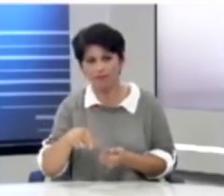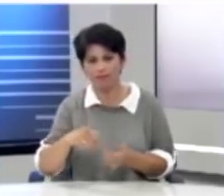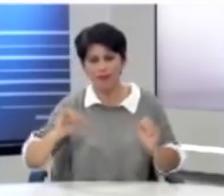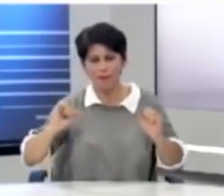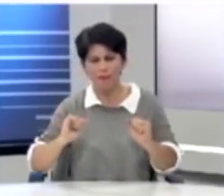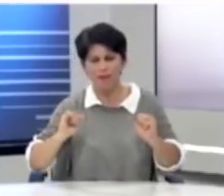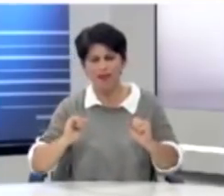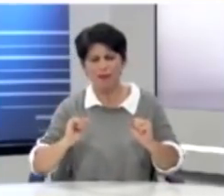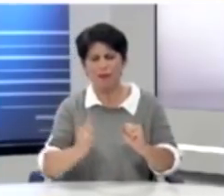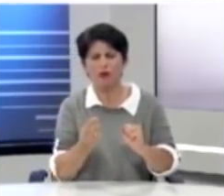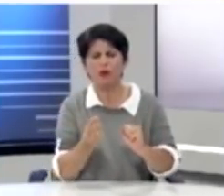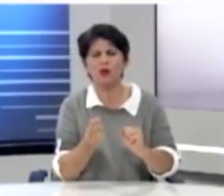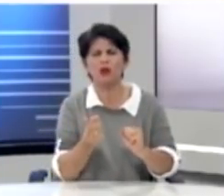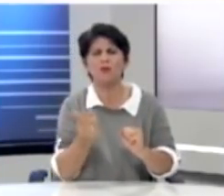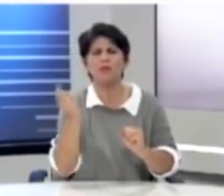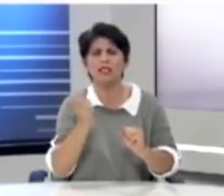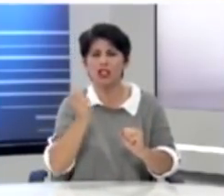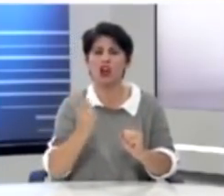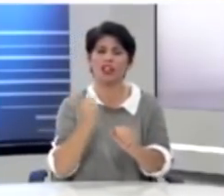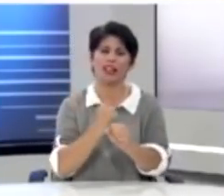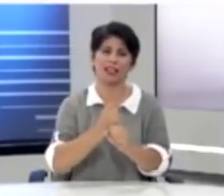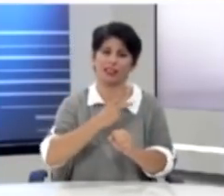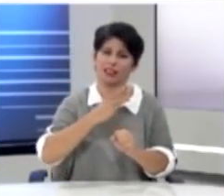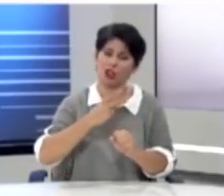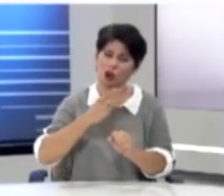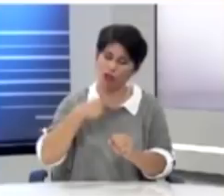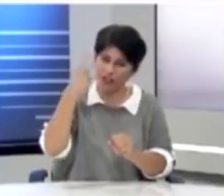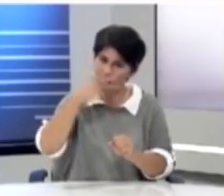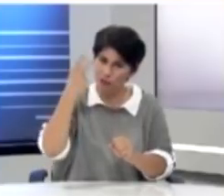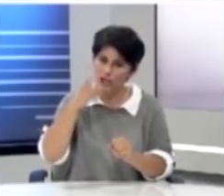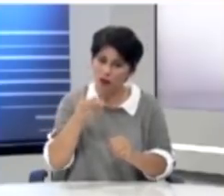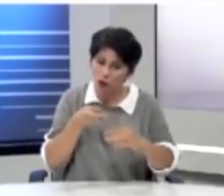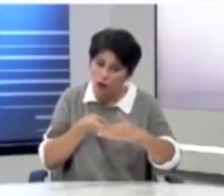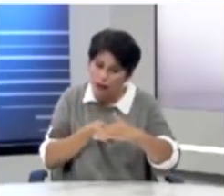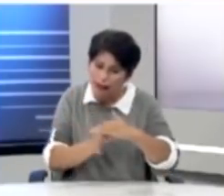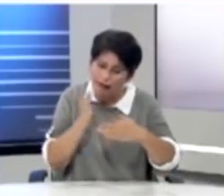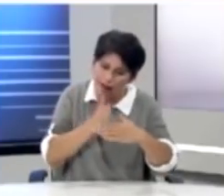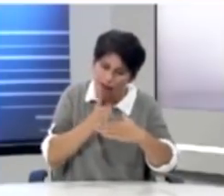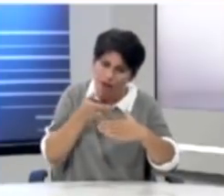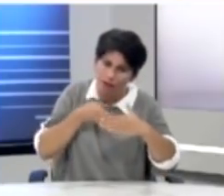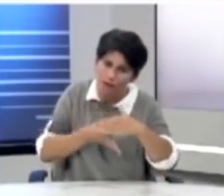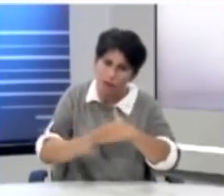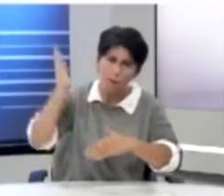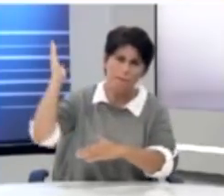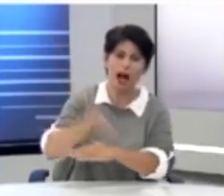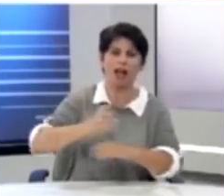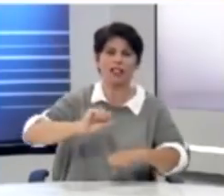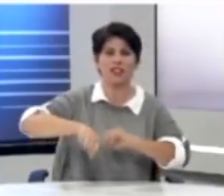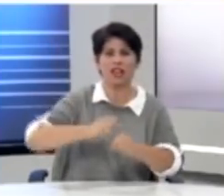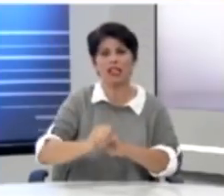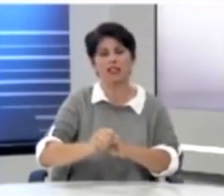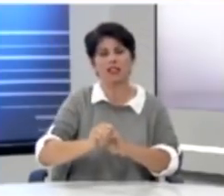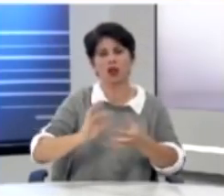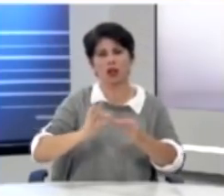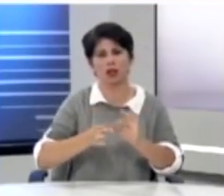συμπιεστή μισθών και εργατικών δικαιωμάτων, ως δούριο ύπος το χτύπημα συνδικαλιστικών οργανώσεων της ίδιας